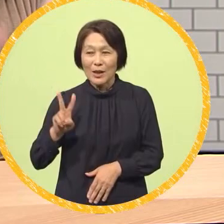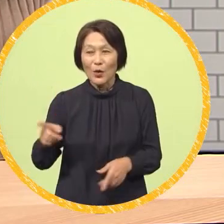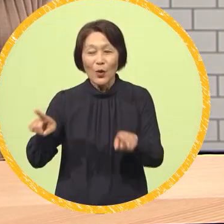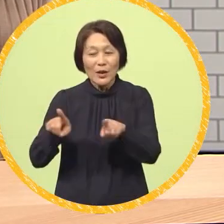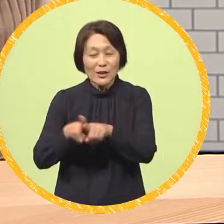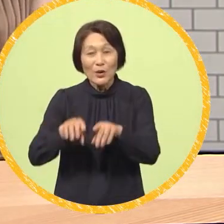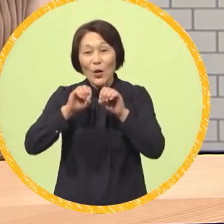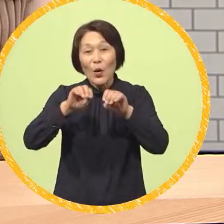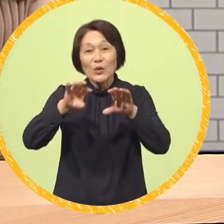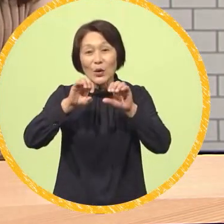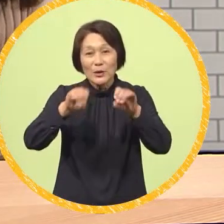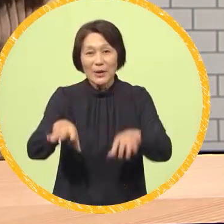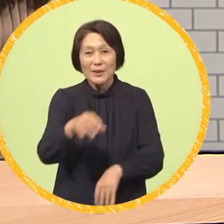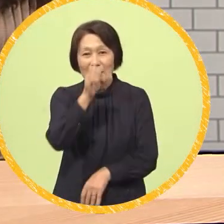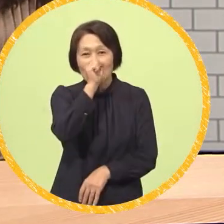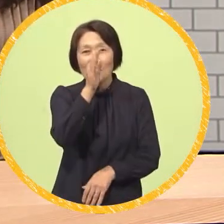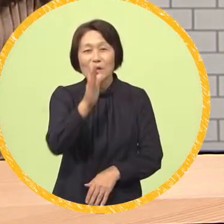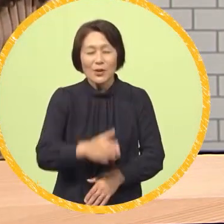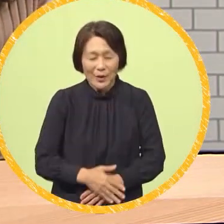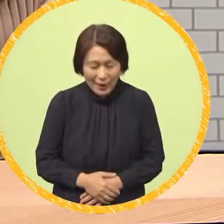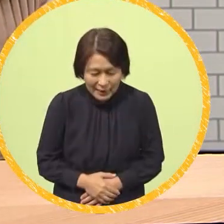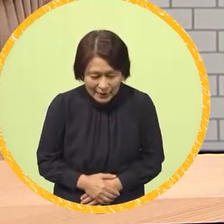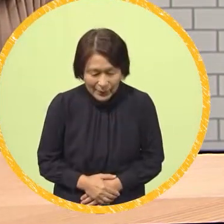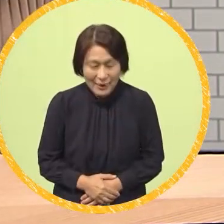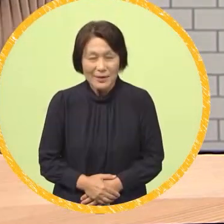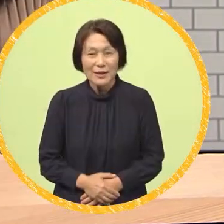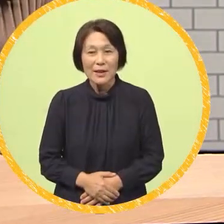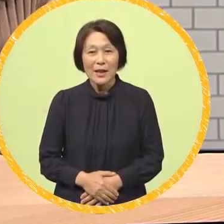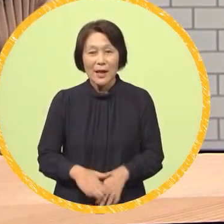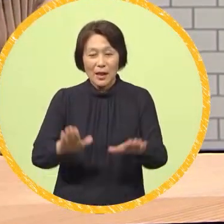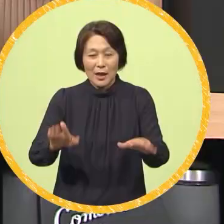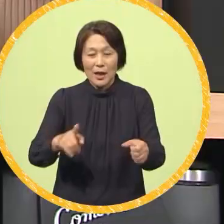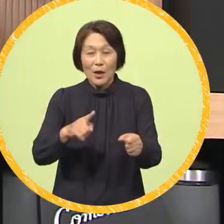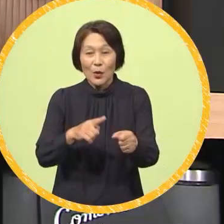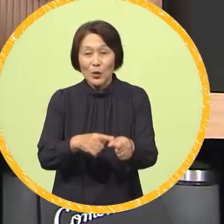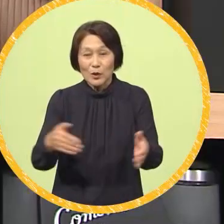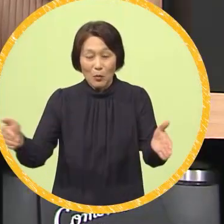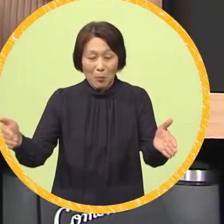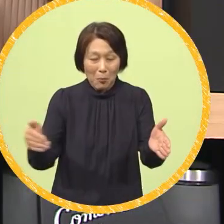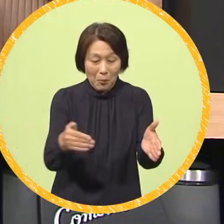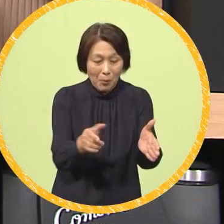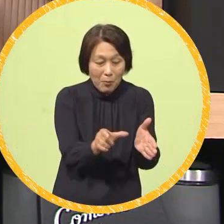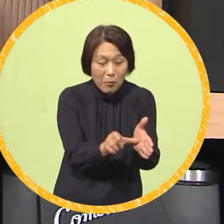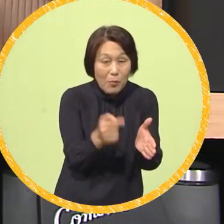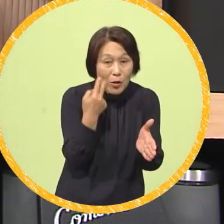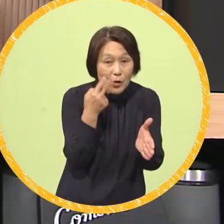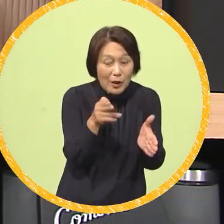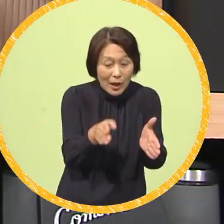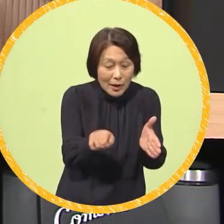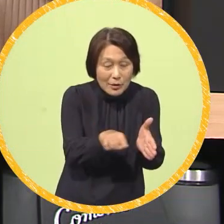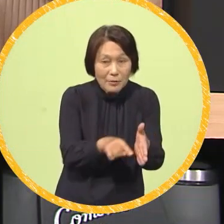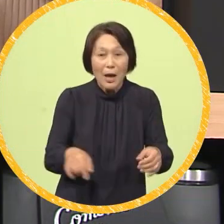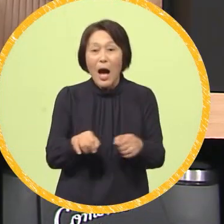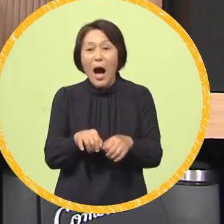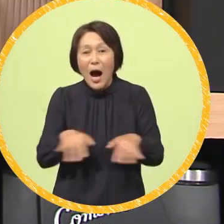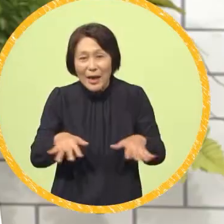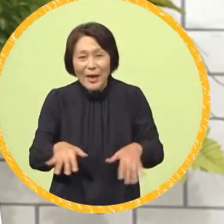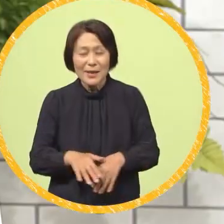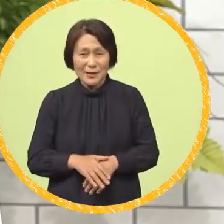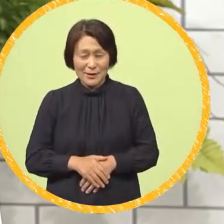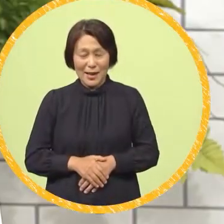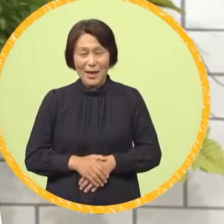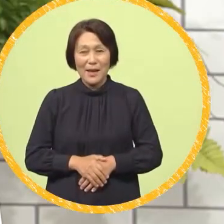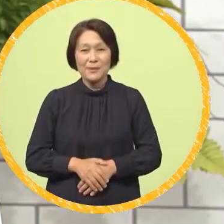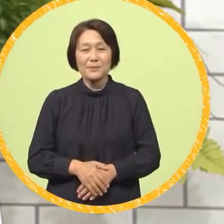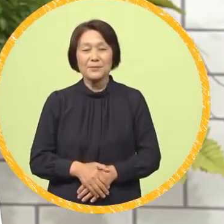。 はい、よろしくお願いします。 はい、もうね、今年もあと残り2ヶ月ですよ、 ね、 早い。ここから先はも